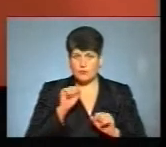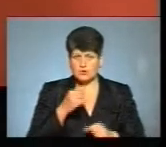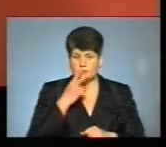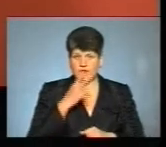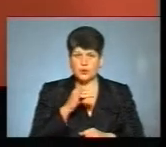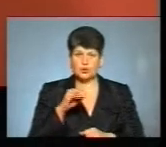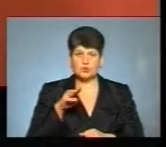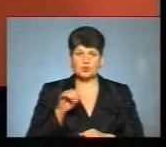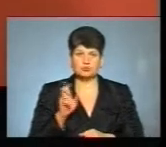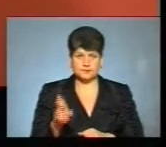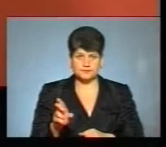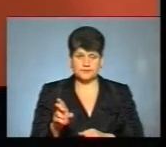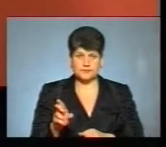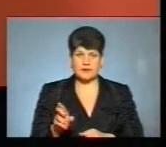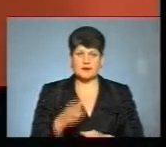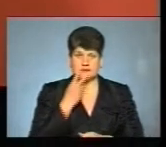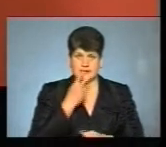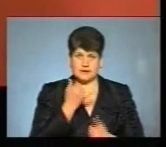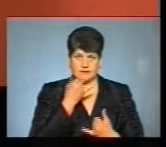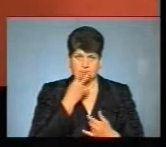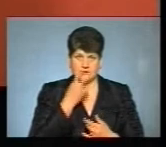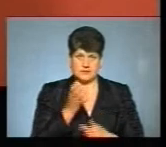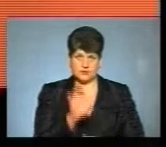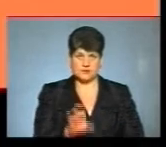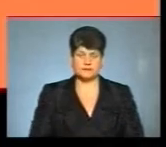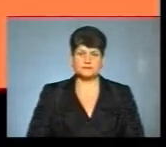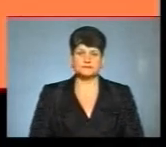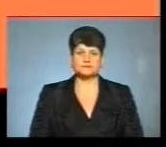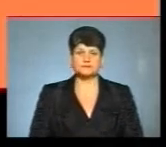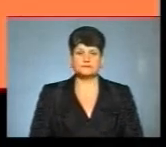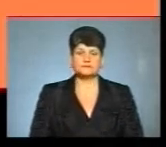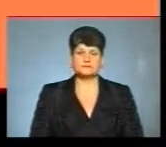і на ютуб-каналах. Тож зараз дивимося сюжет.